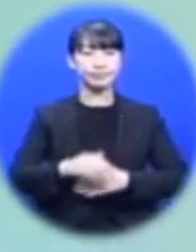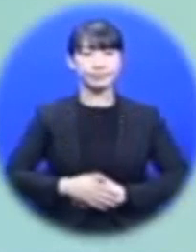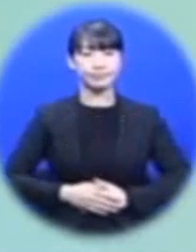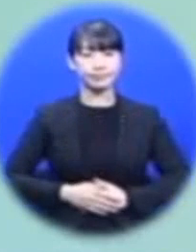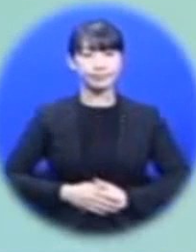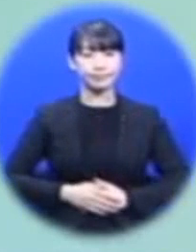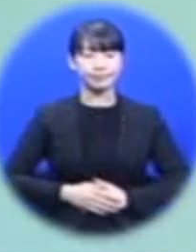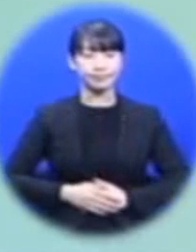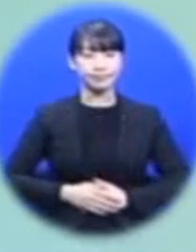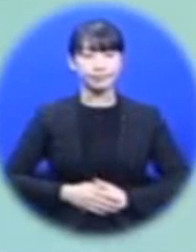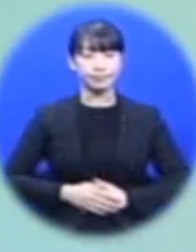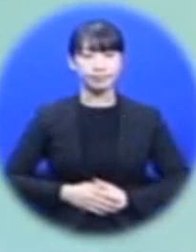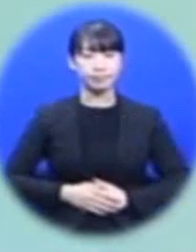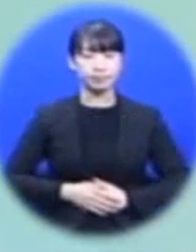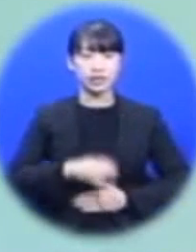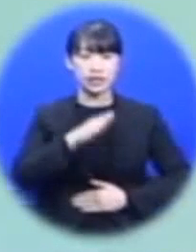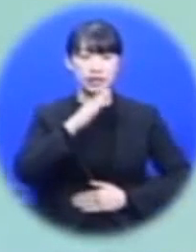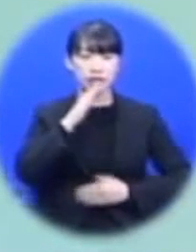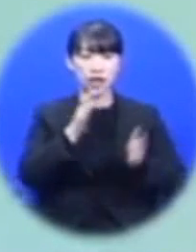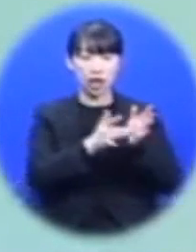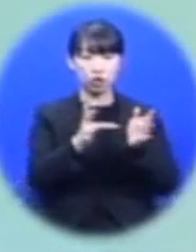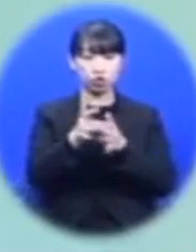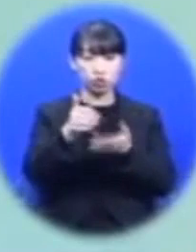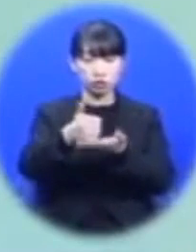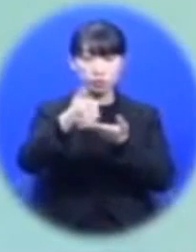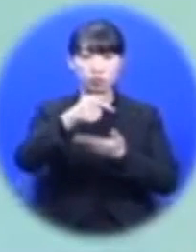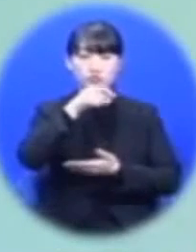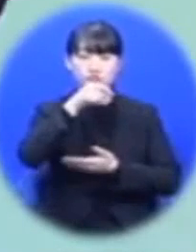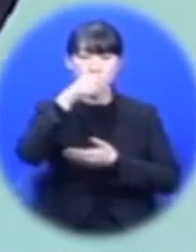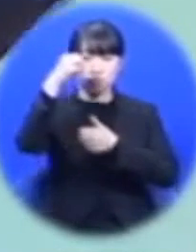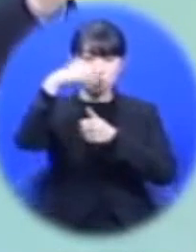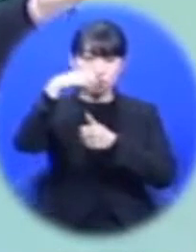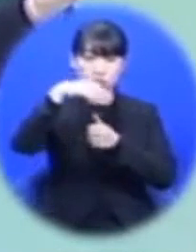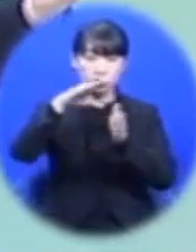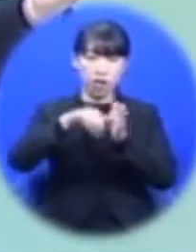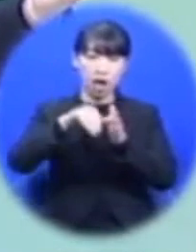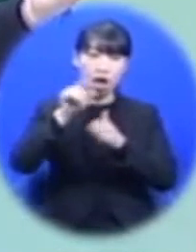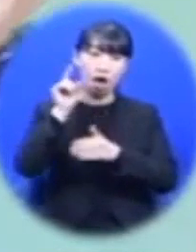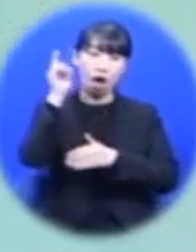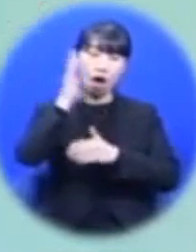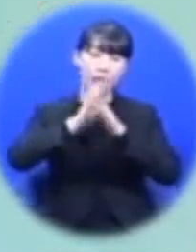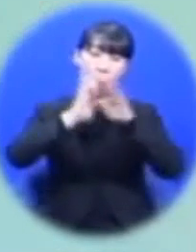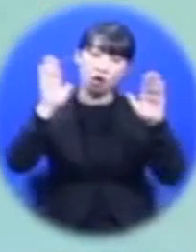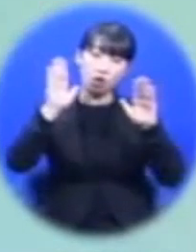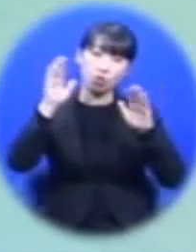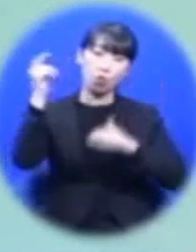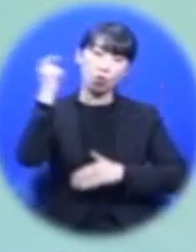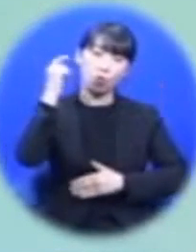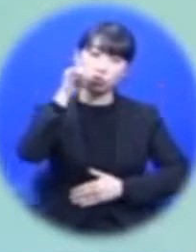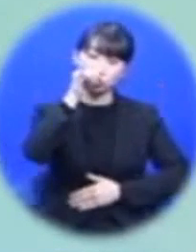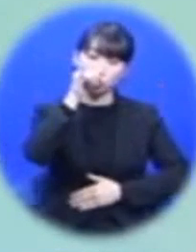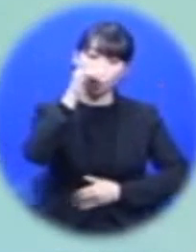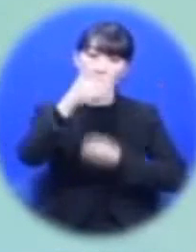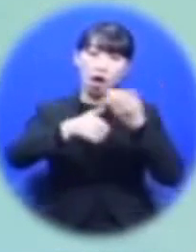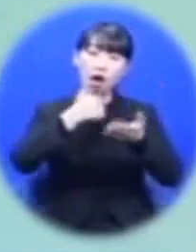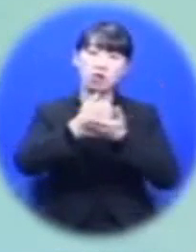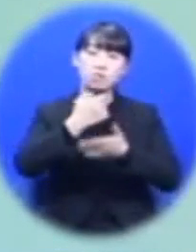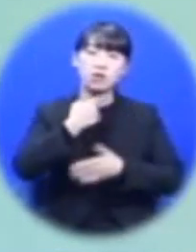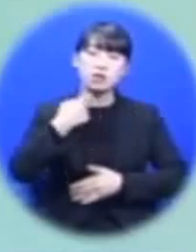실제로 예수님께서 물로 세례를 받으실 때 하늘에서 소리가 나서 하나님의 음이